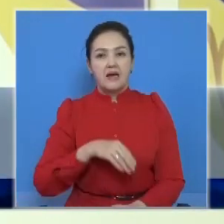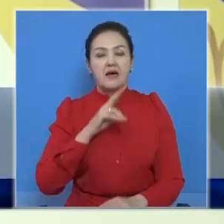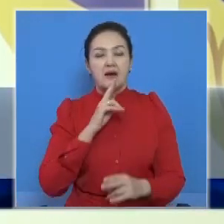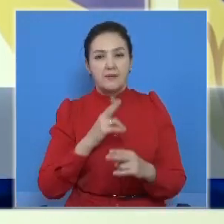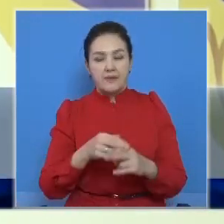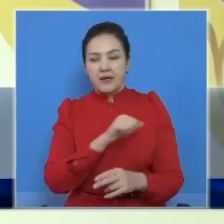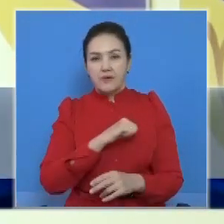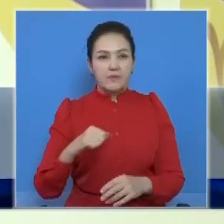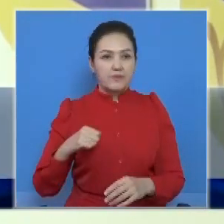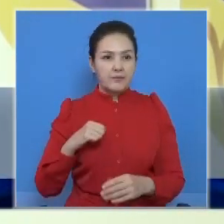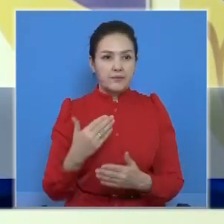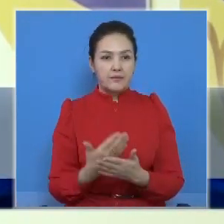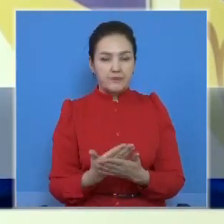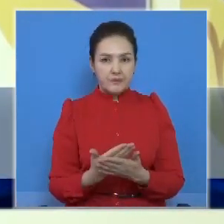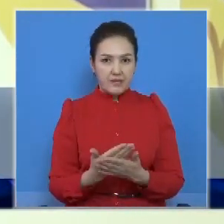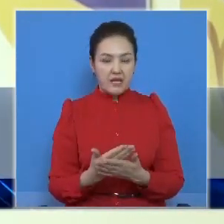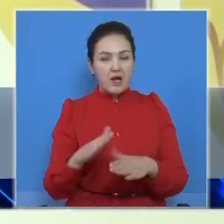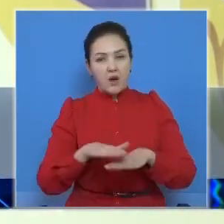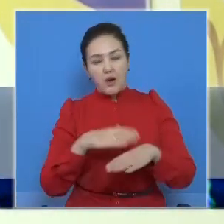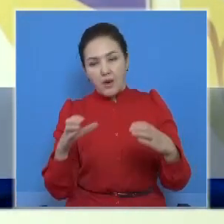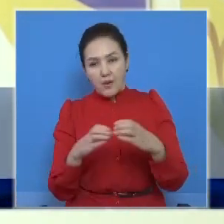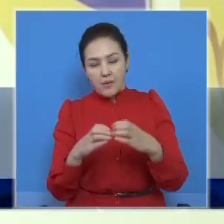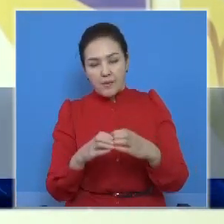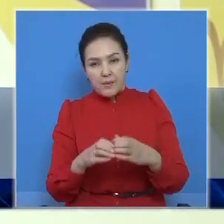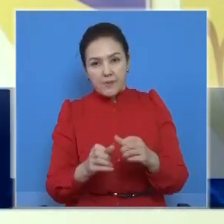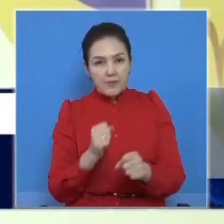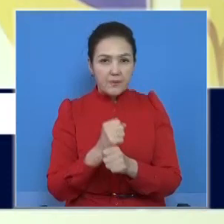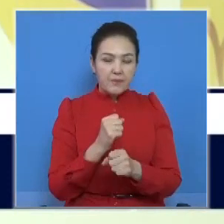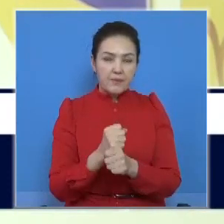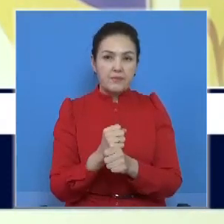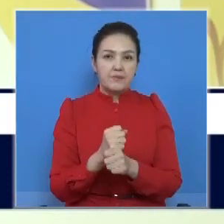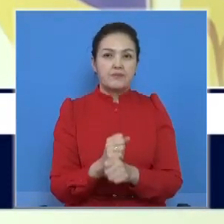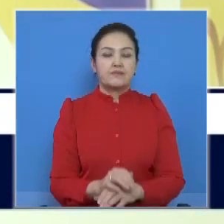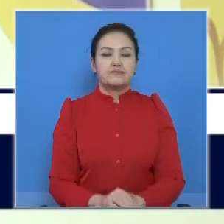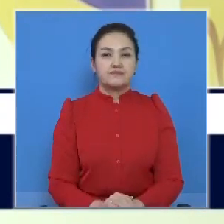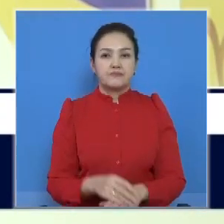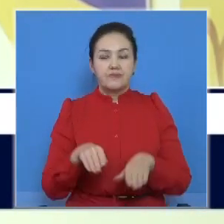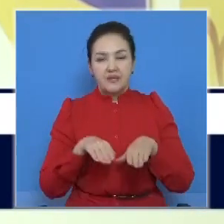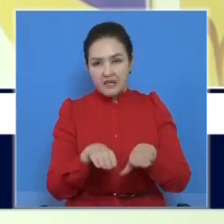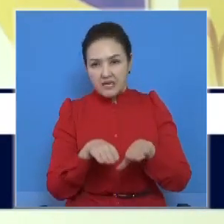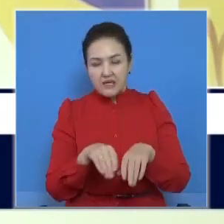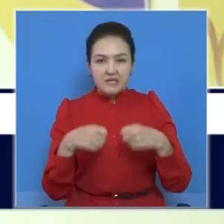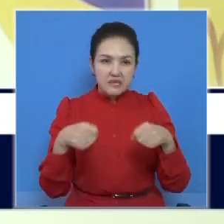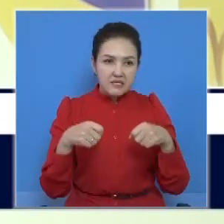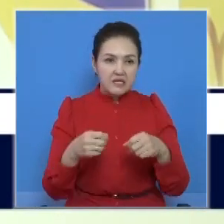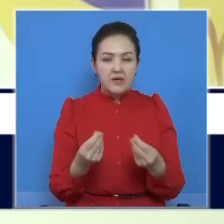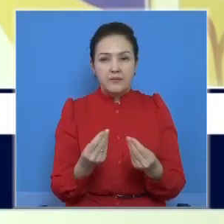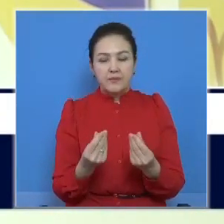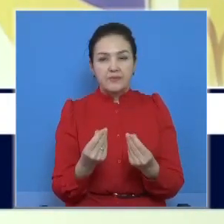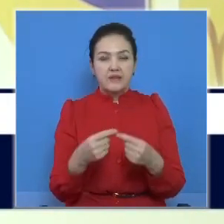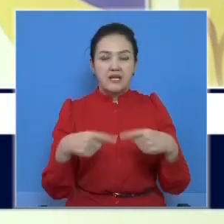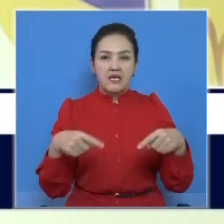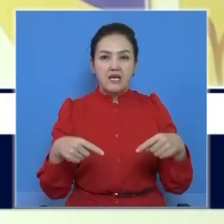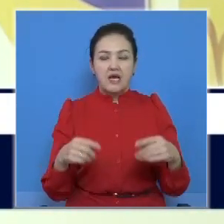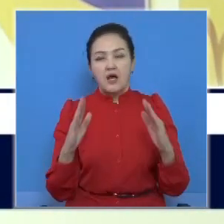апаларымыз өздері қайырымдылық қорын ұйымдастырды. Тікен заттарын сатып, сол ақшаға